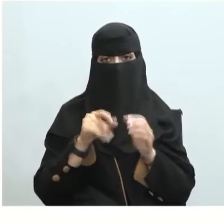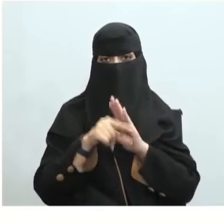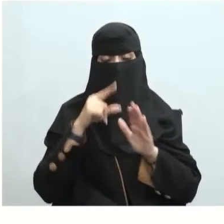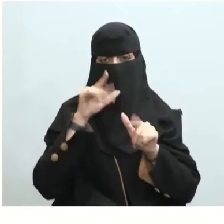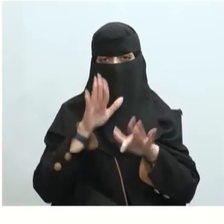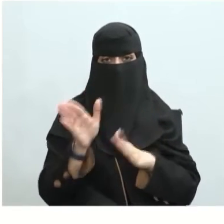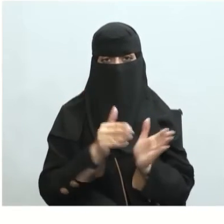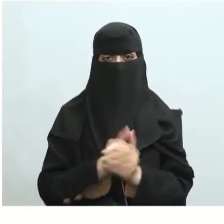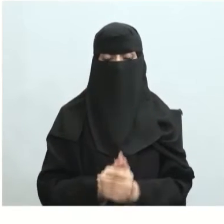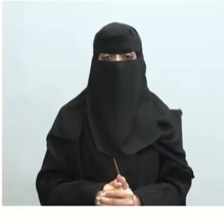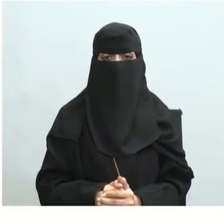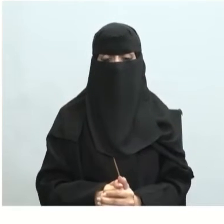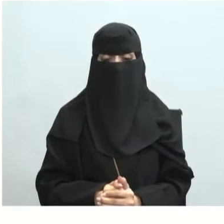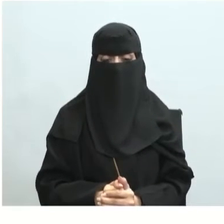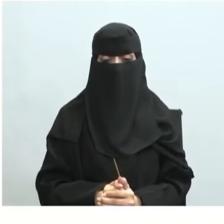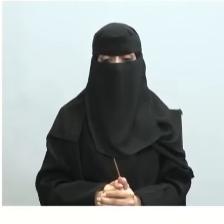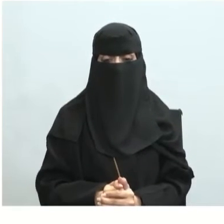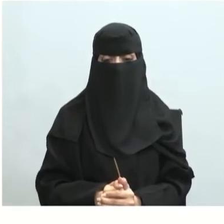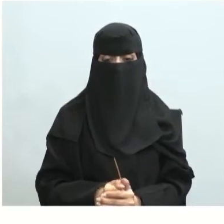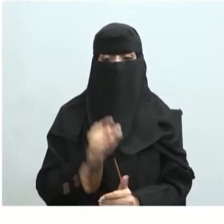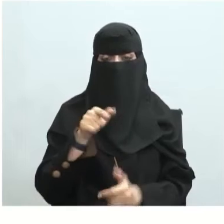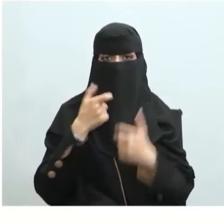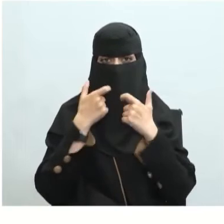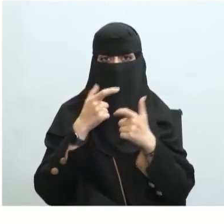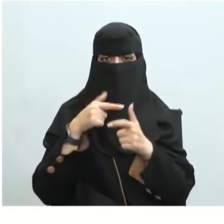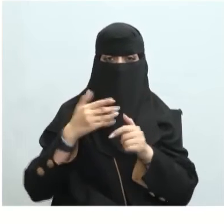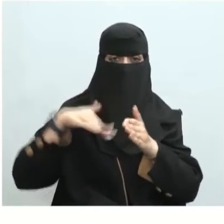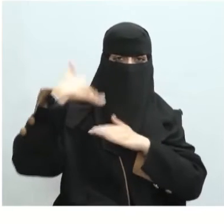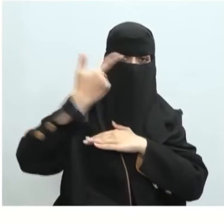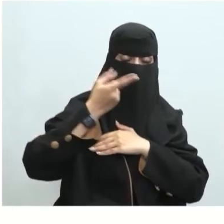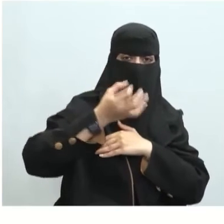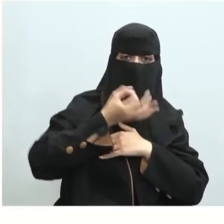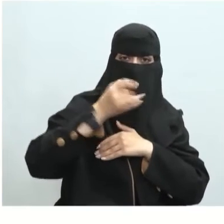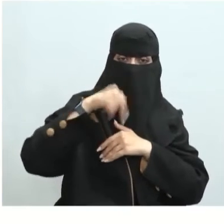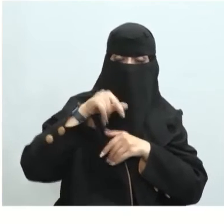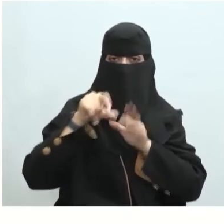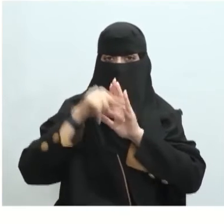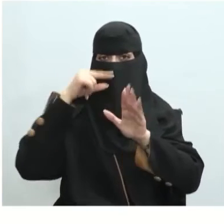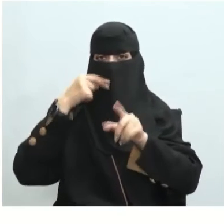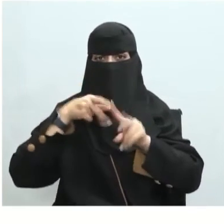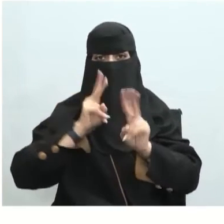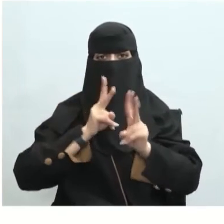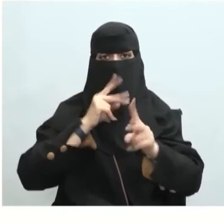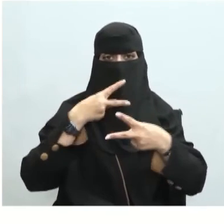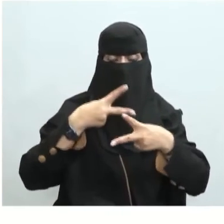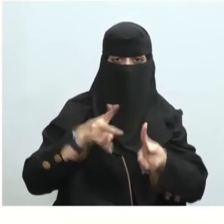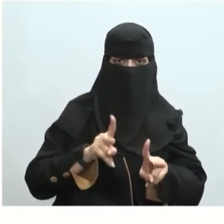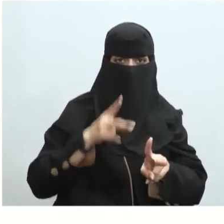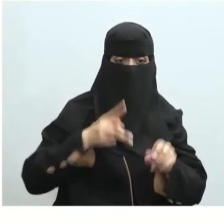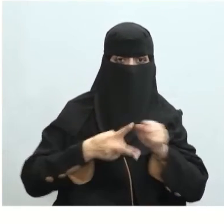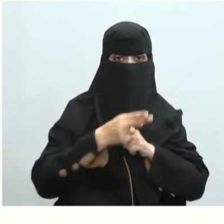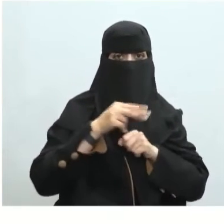من الموضوعات هنا لاحظ سوف تلقي غدا كلمه بمناسبه افتتاح معرض الكتاب